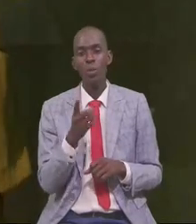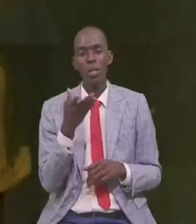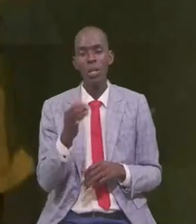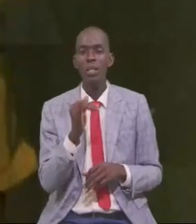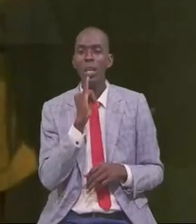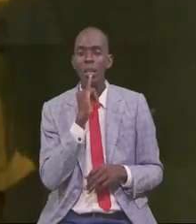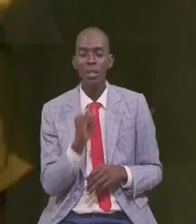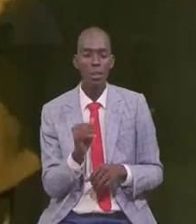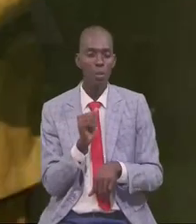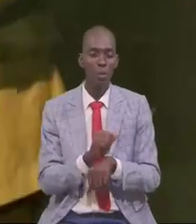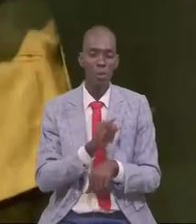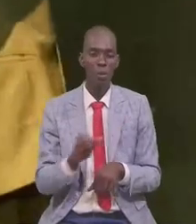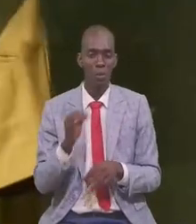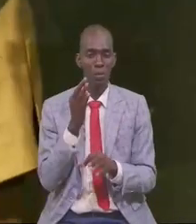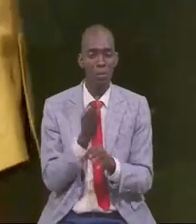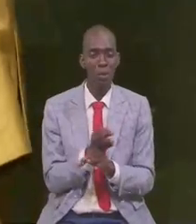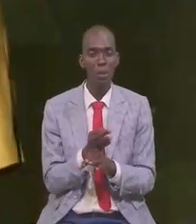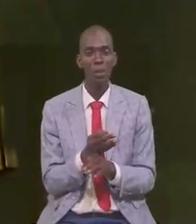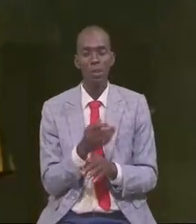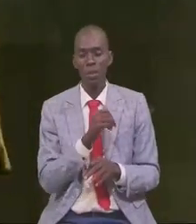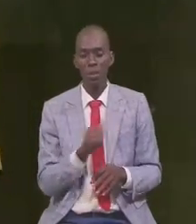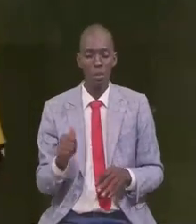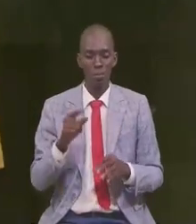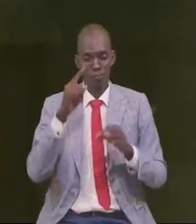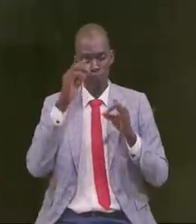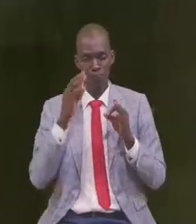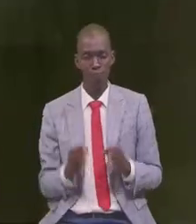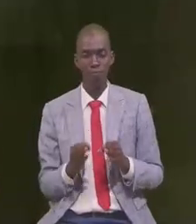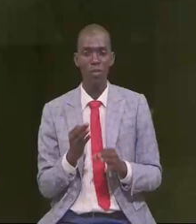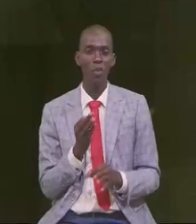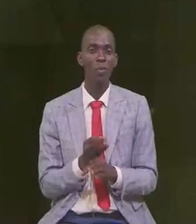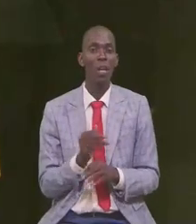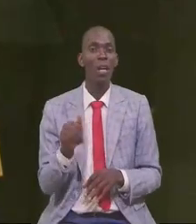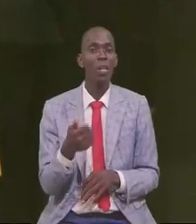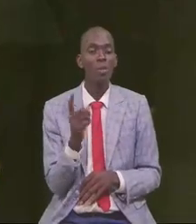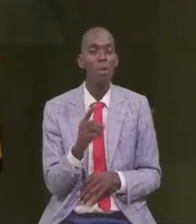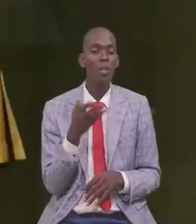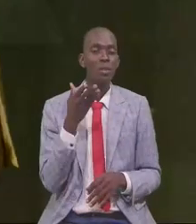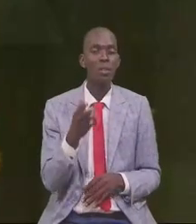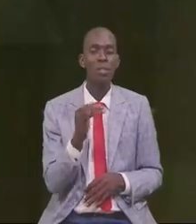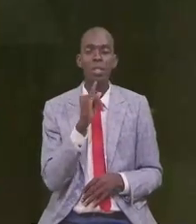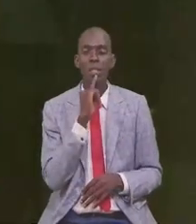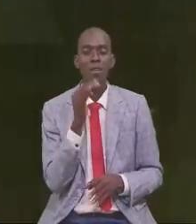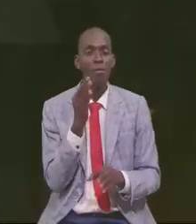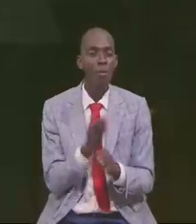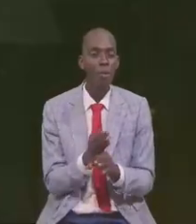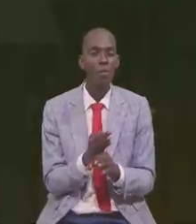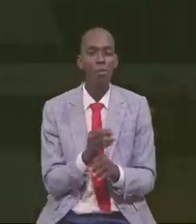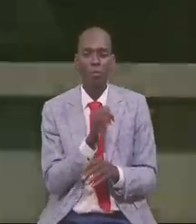il y a la foi. Une foi décisive. Partout où il y a la foi. Une foi